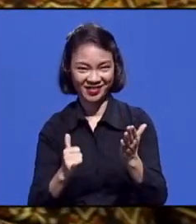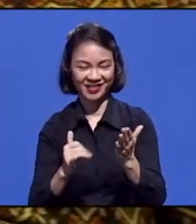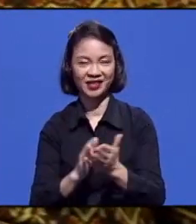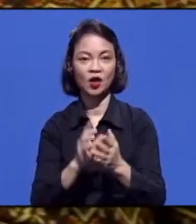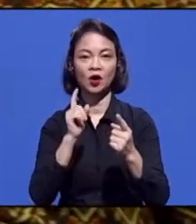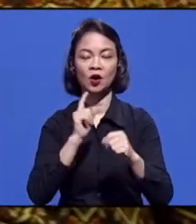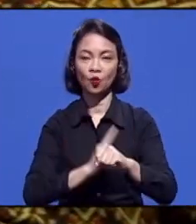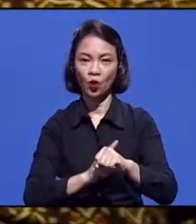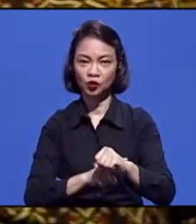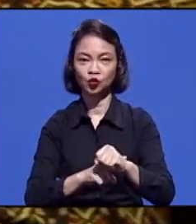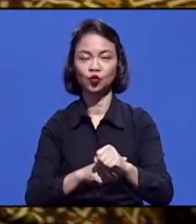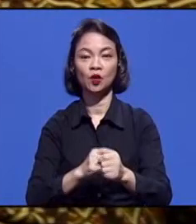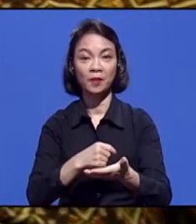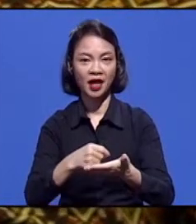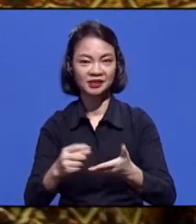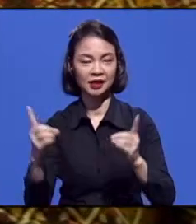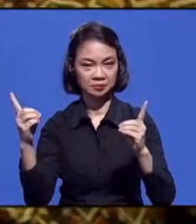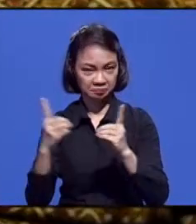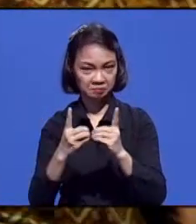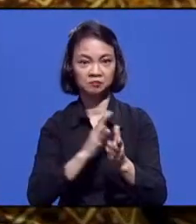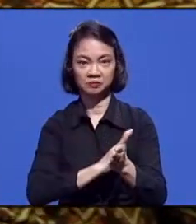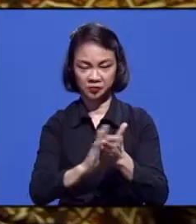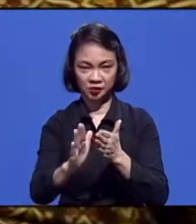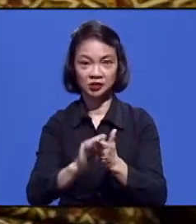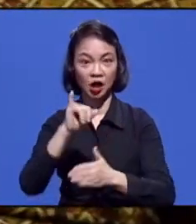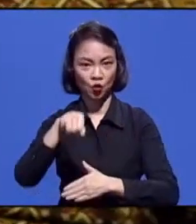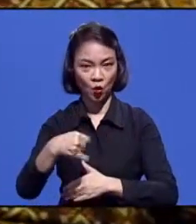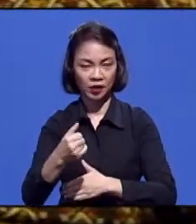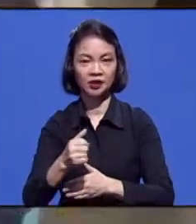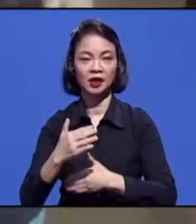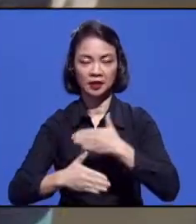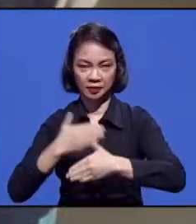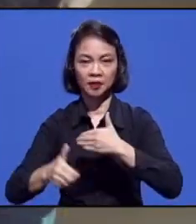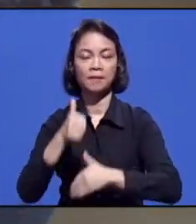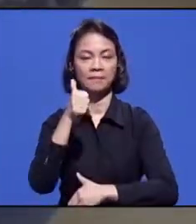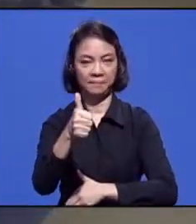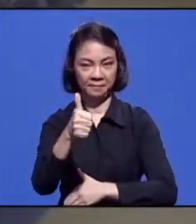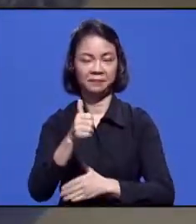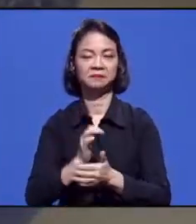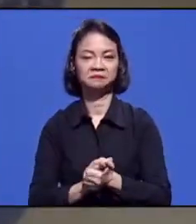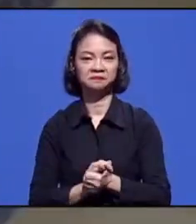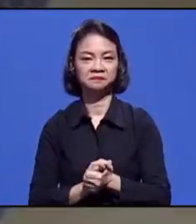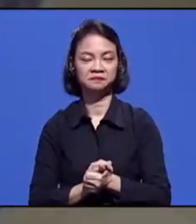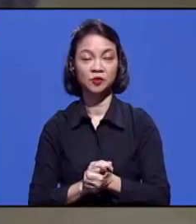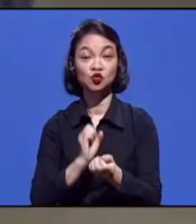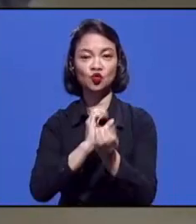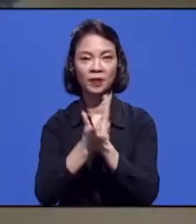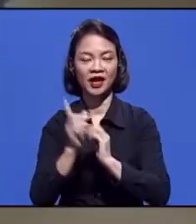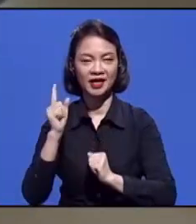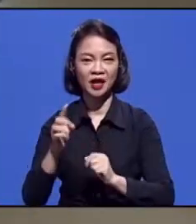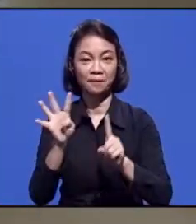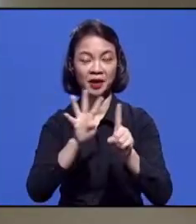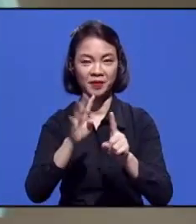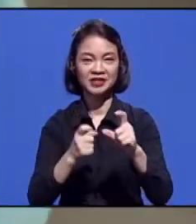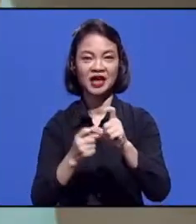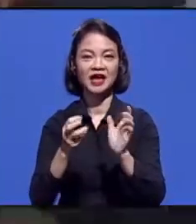saat pembelajaran tatap muka bulan Januari dilaksanakan, sudah akan berjalan dengan lancar. Di Surabaya ada 14